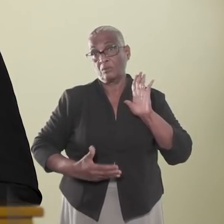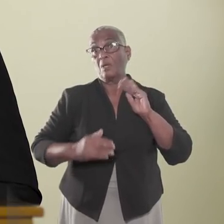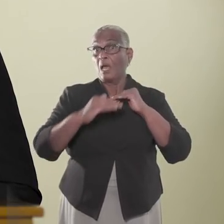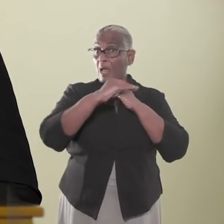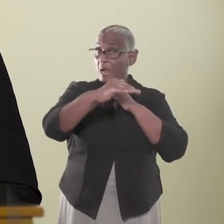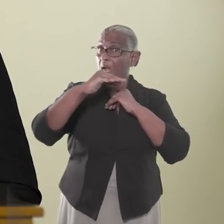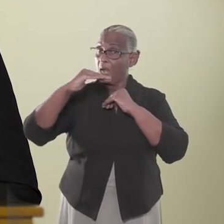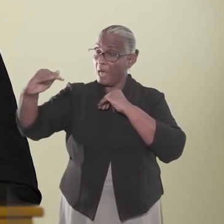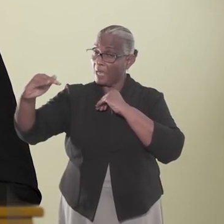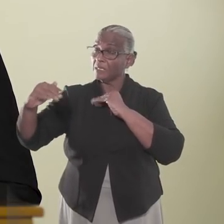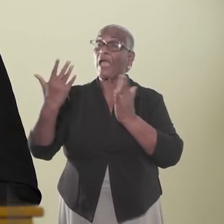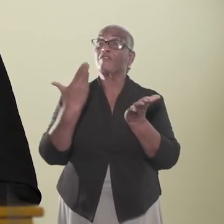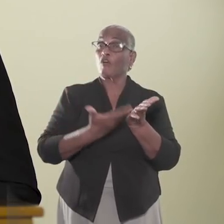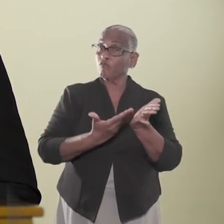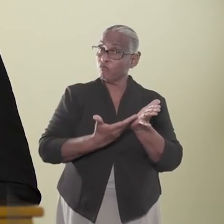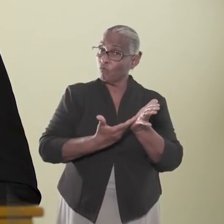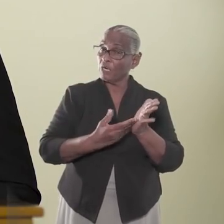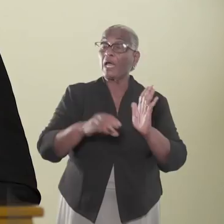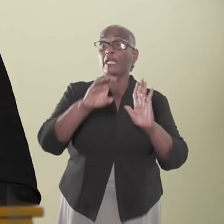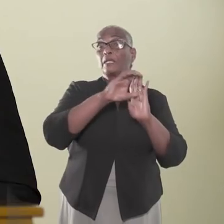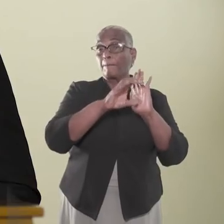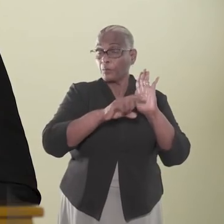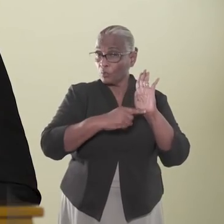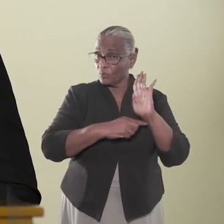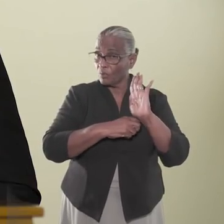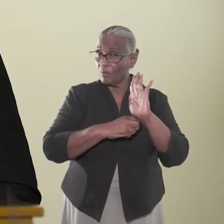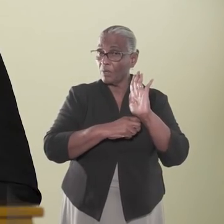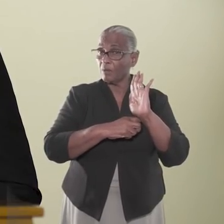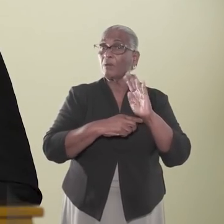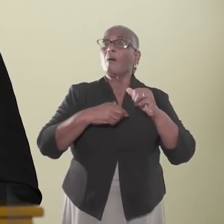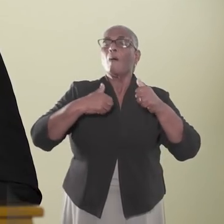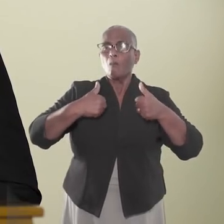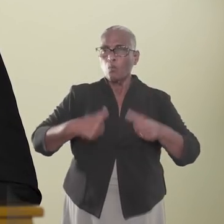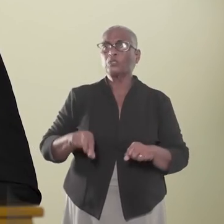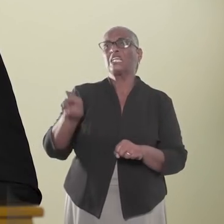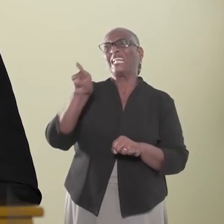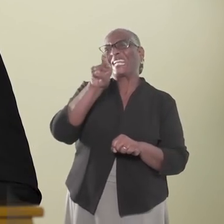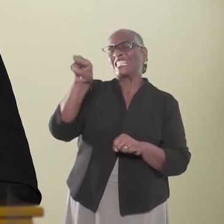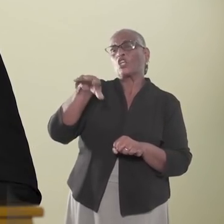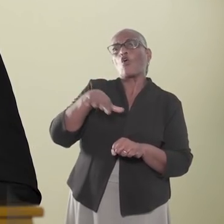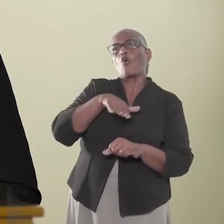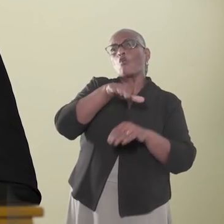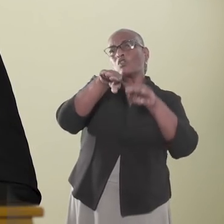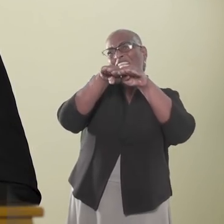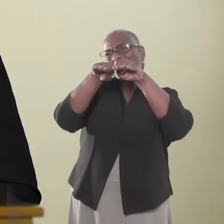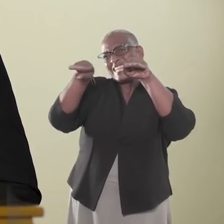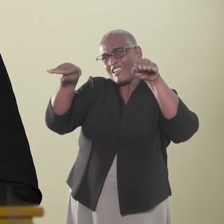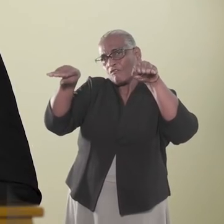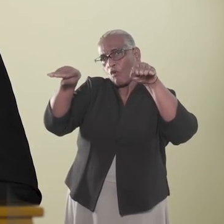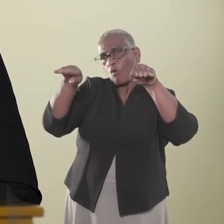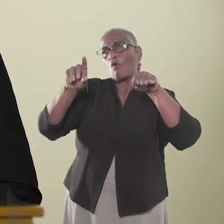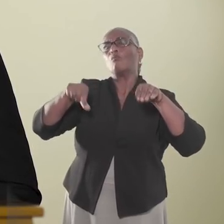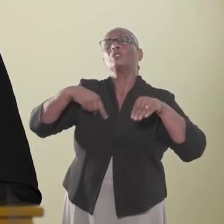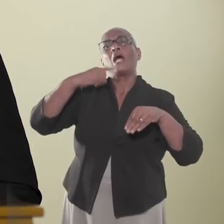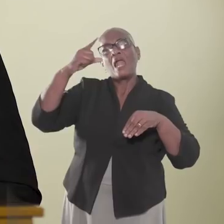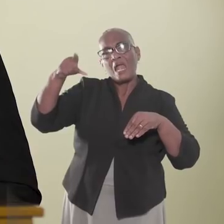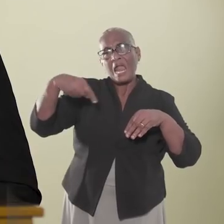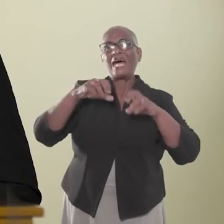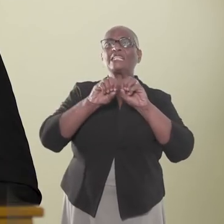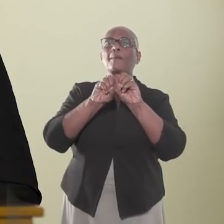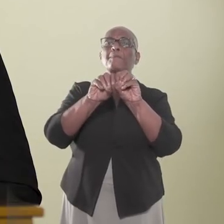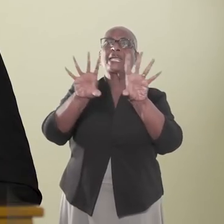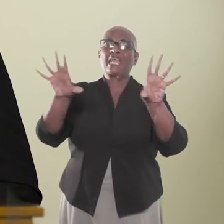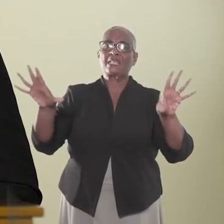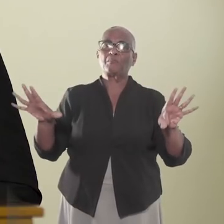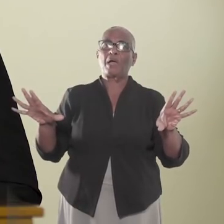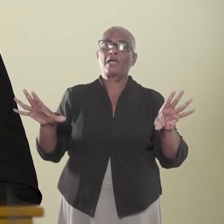risicoclassificatie van landen en de geldende voorwaarden en protocollen, behorend bij de risiconiveaus, zullen nader bekend